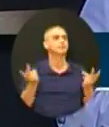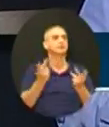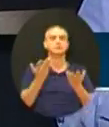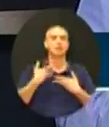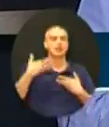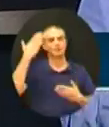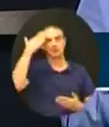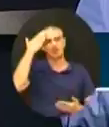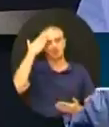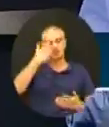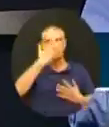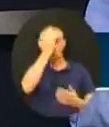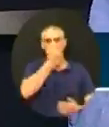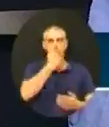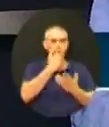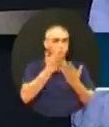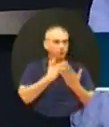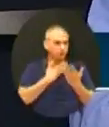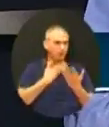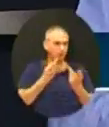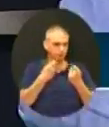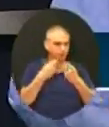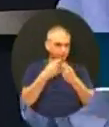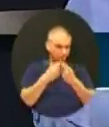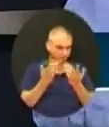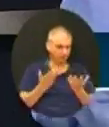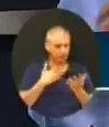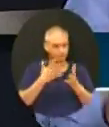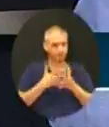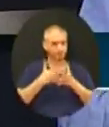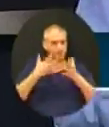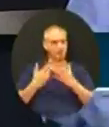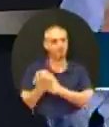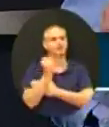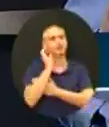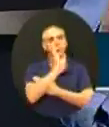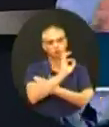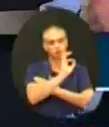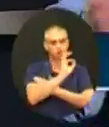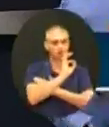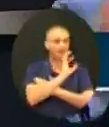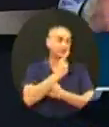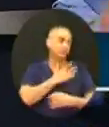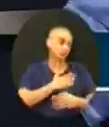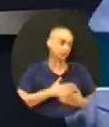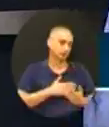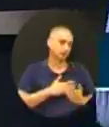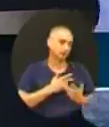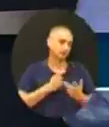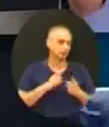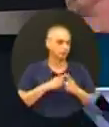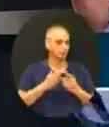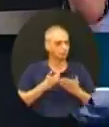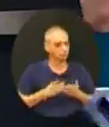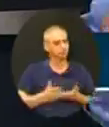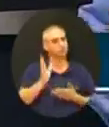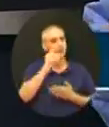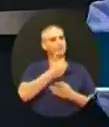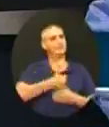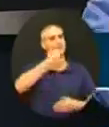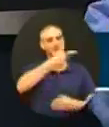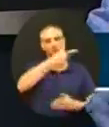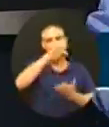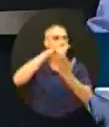הכרה. חמאס מחפשת לגיטימציה, חמאס מחפשת להגדיל את המנדט שלה, ואם תרצי, את השטיחים האדומים שיפרסו גם